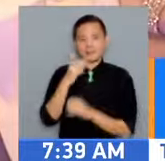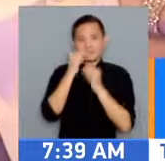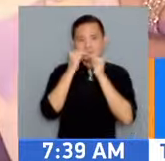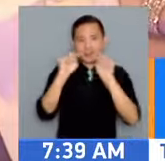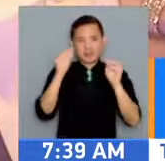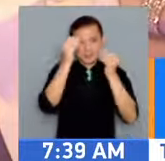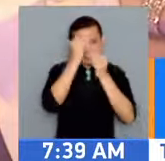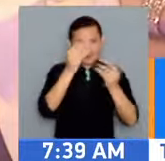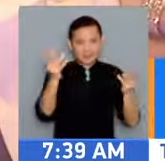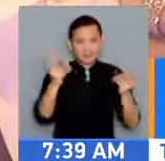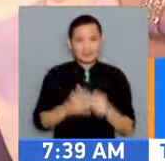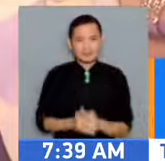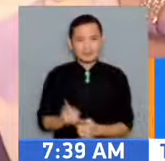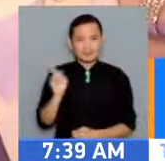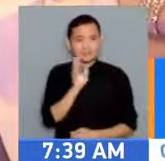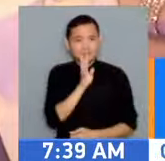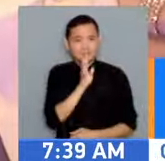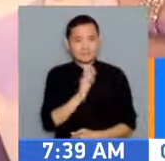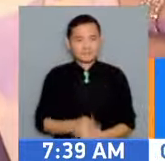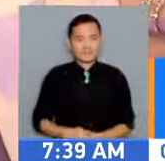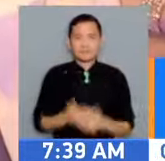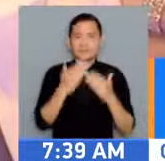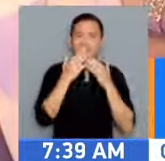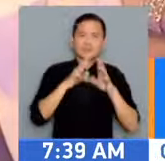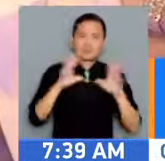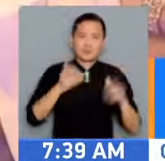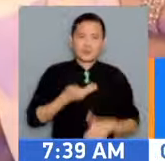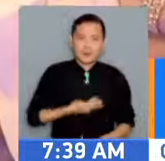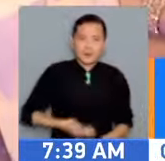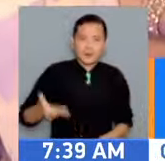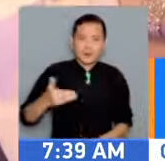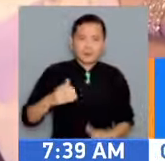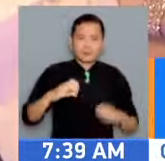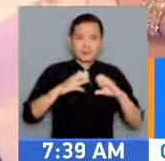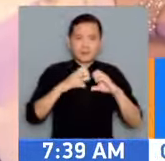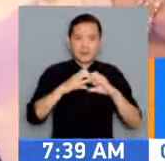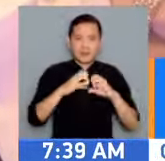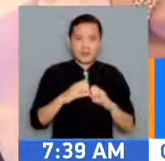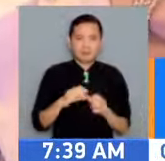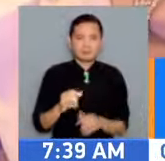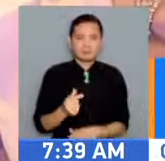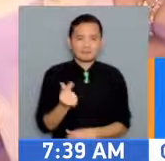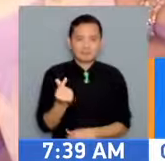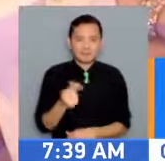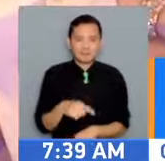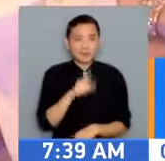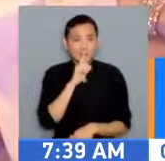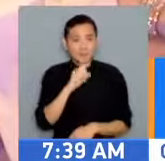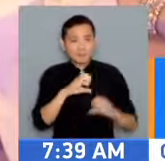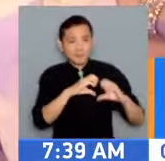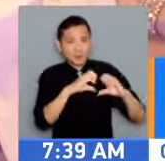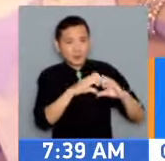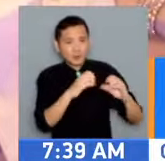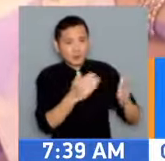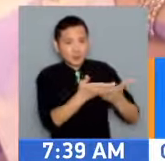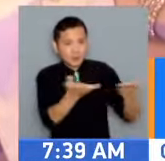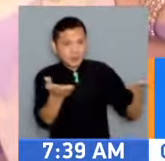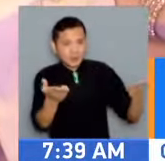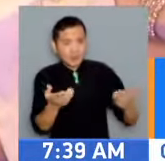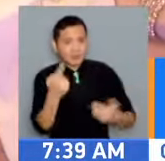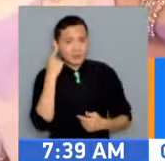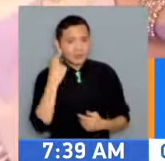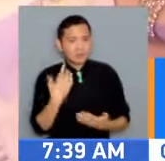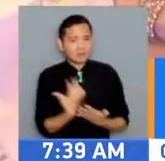for welcoming us, Jimmy. Thank you very much sa lahat ng mga Kapuso for welcoming us, for giving us a chance, at